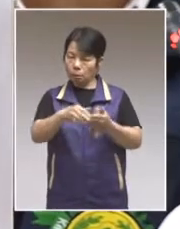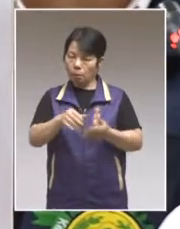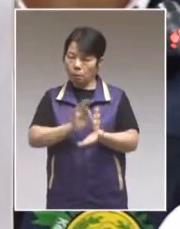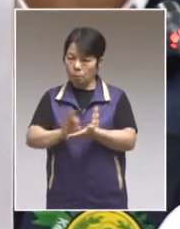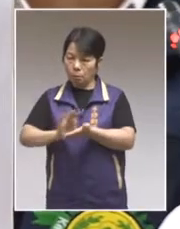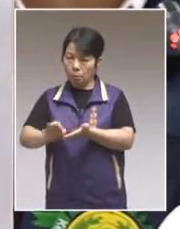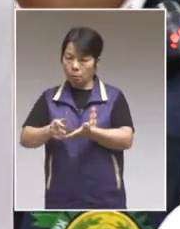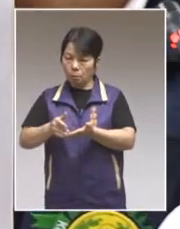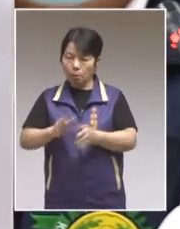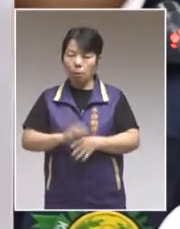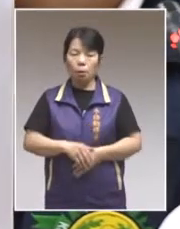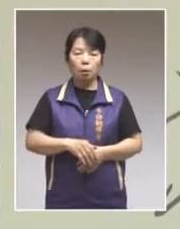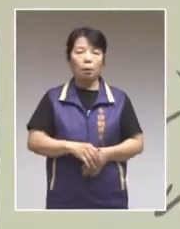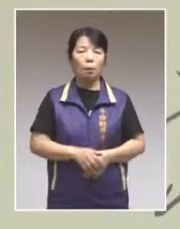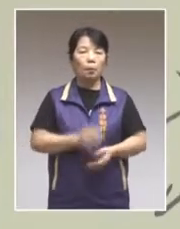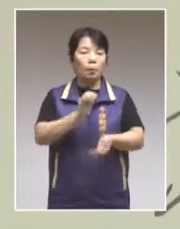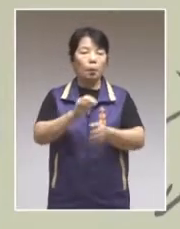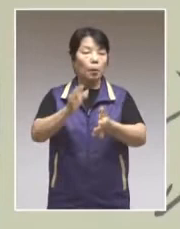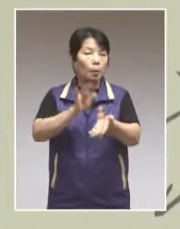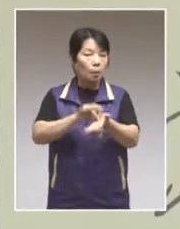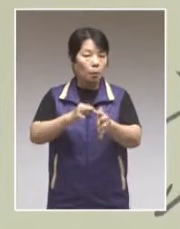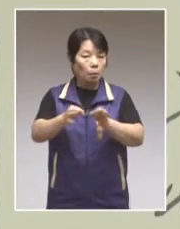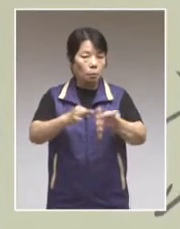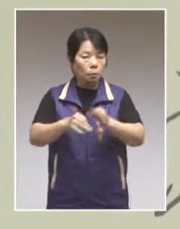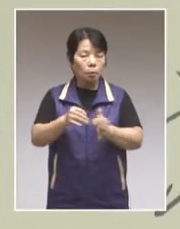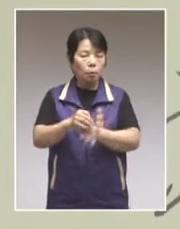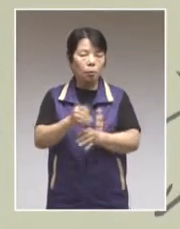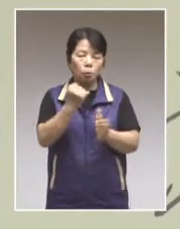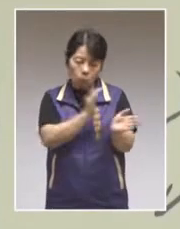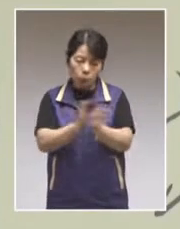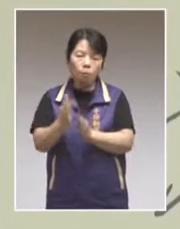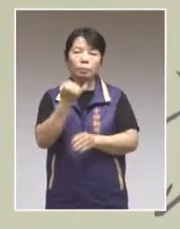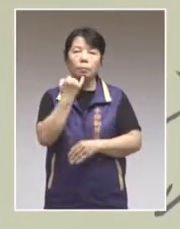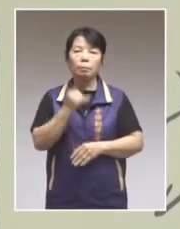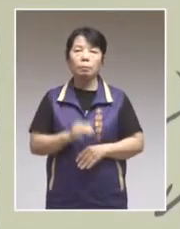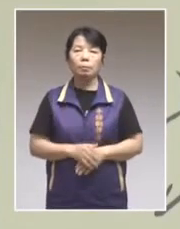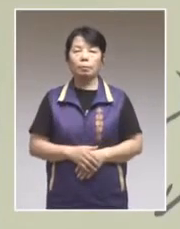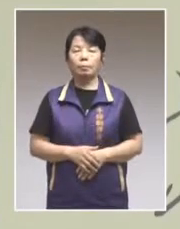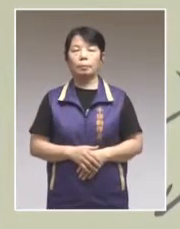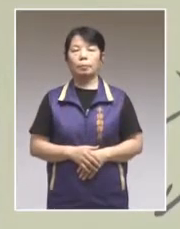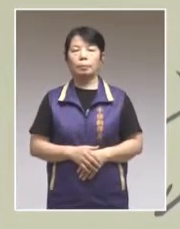药局，好，可以做一个准备。那我最近就协助一